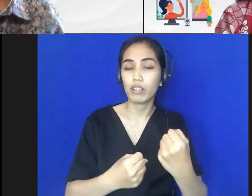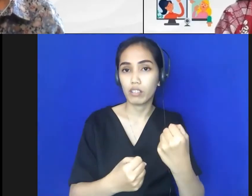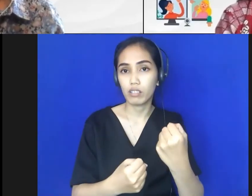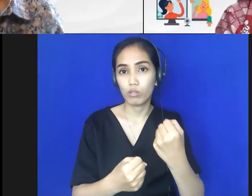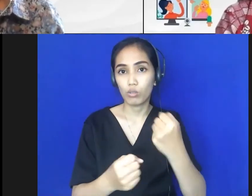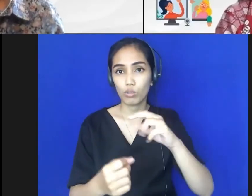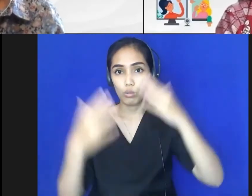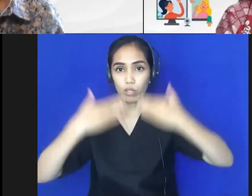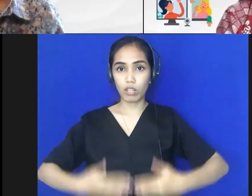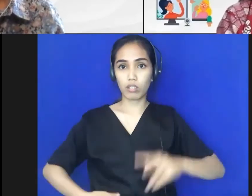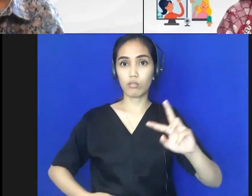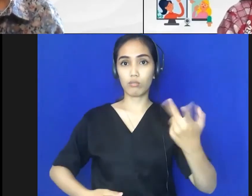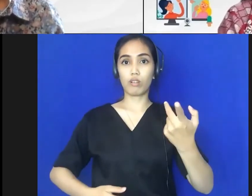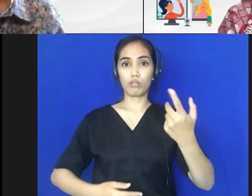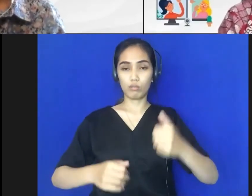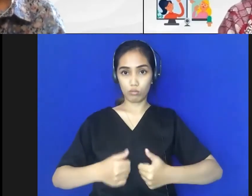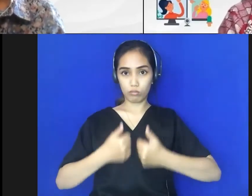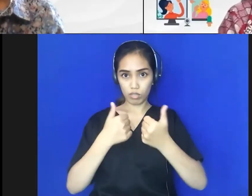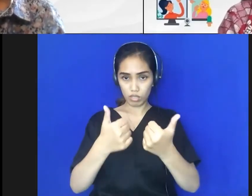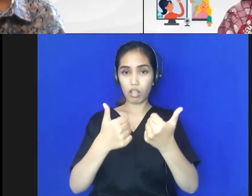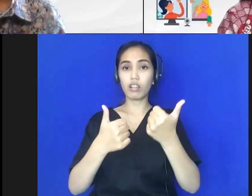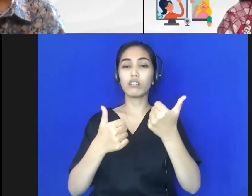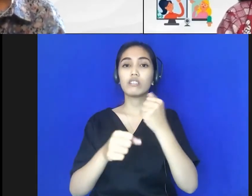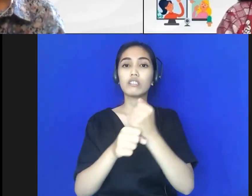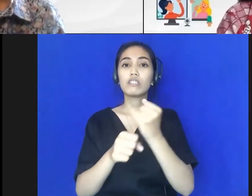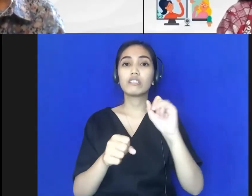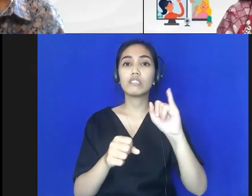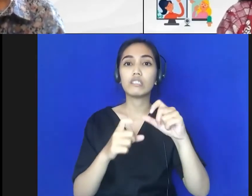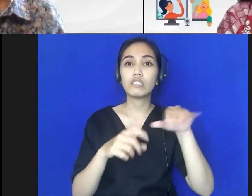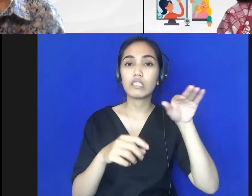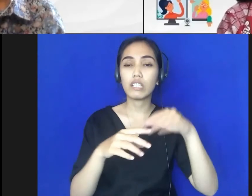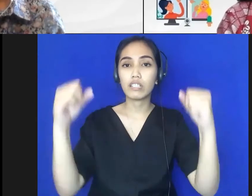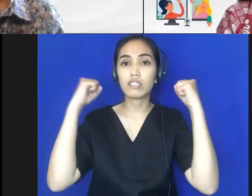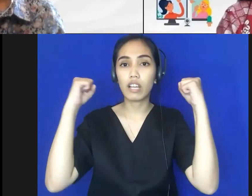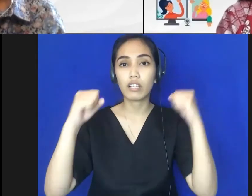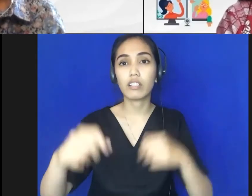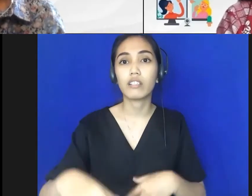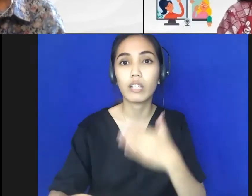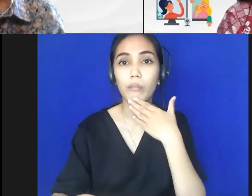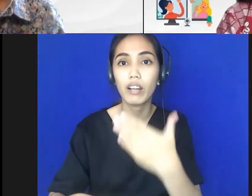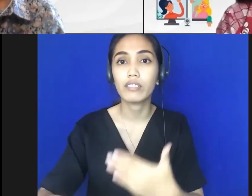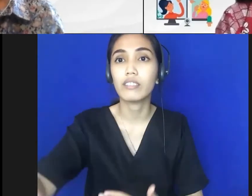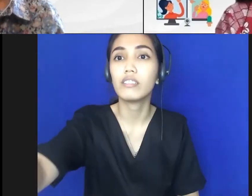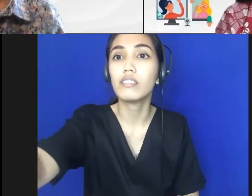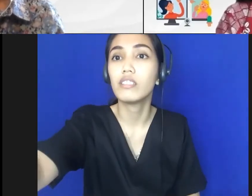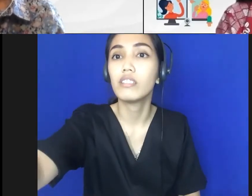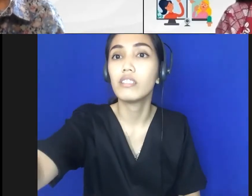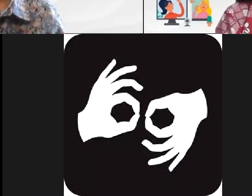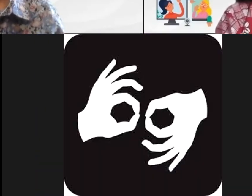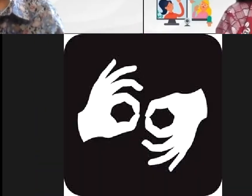merubah perilaku agar tetap bisa meningkatkan gizi dan kesehatannya. Terima kasih Ibu Pru. Selanjutnya saya